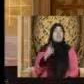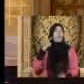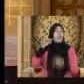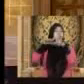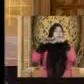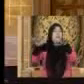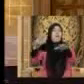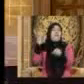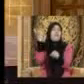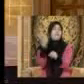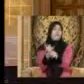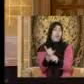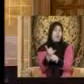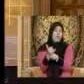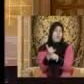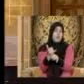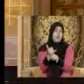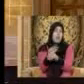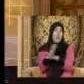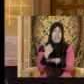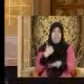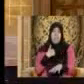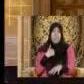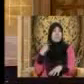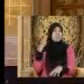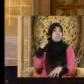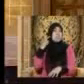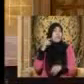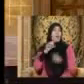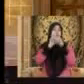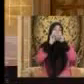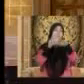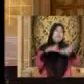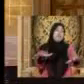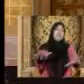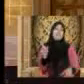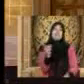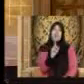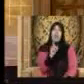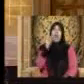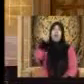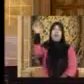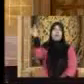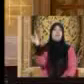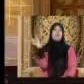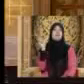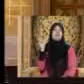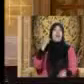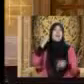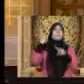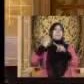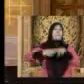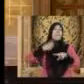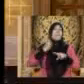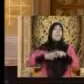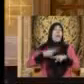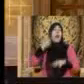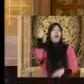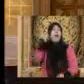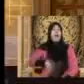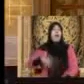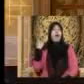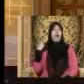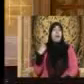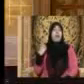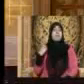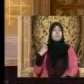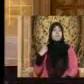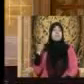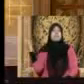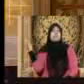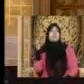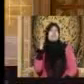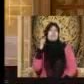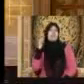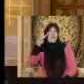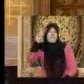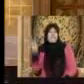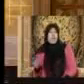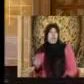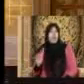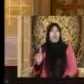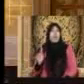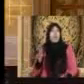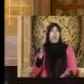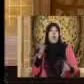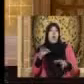ينشرها الإنسان دون وعي. لذلك حرم الإسلام على المسلم وعلى الإنسان أن ينقل مثل هذه الأخبار